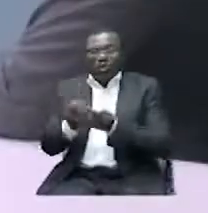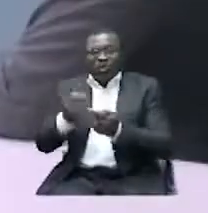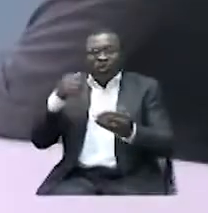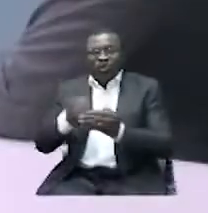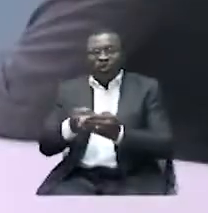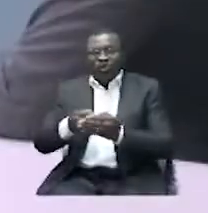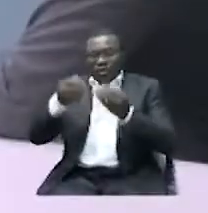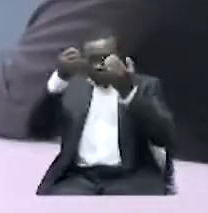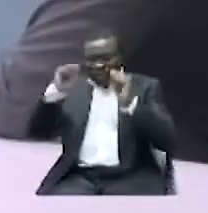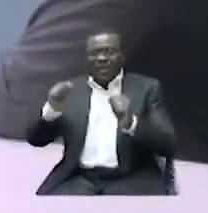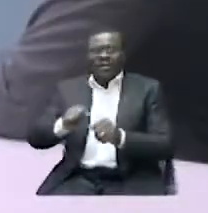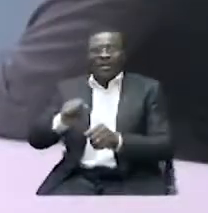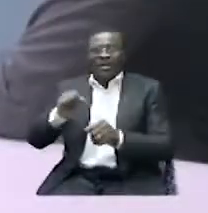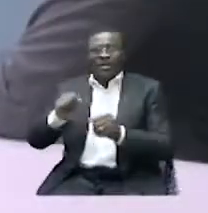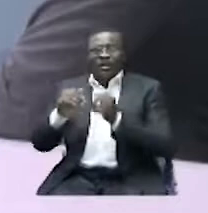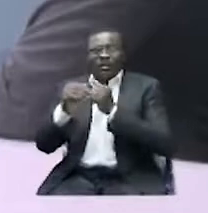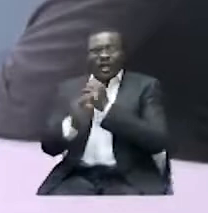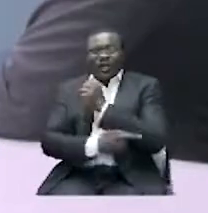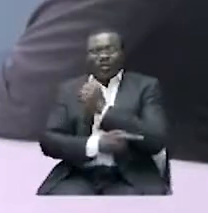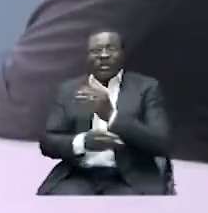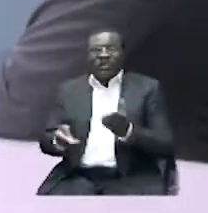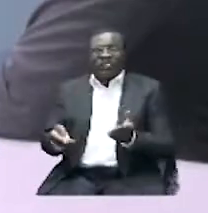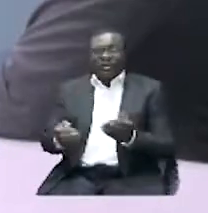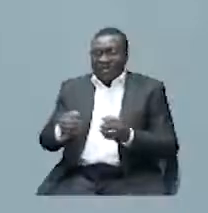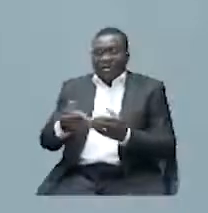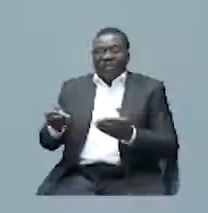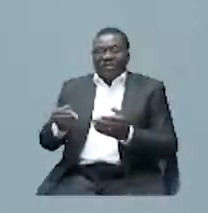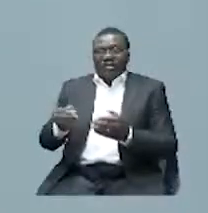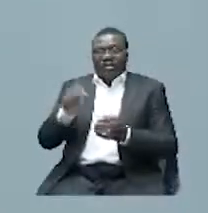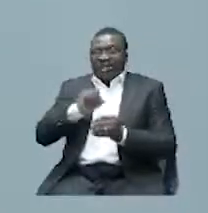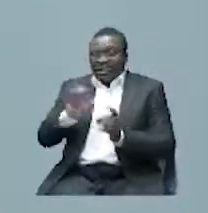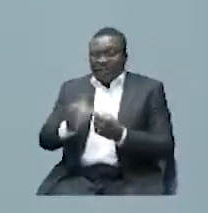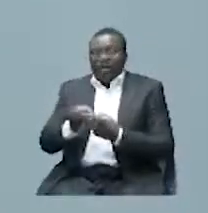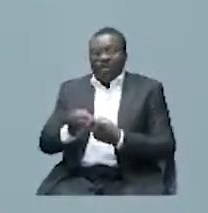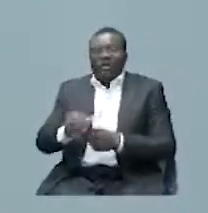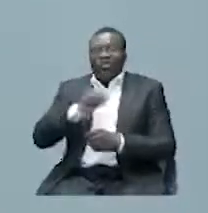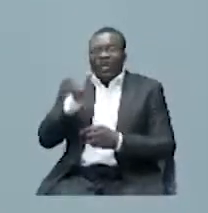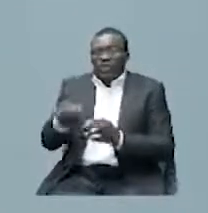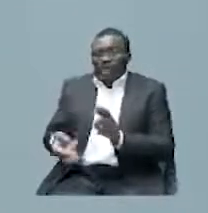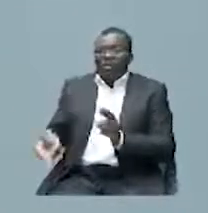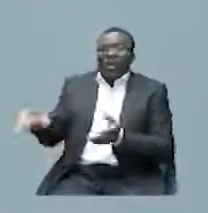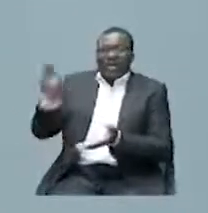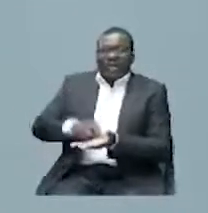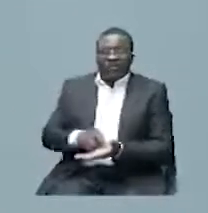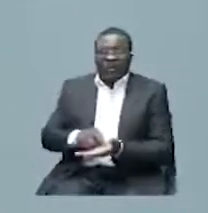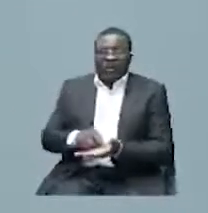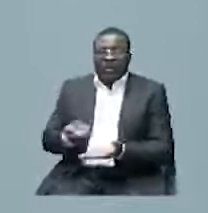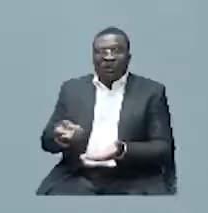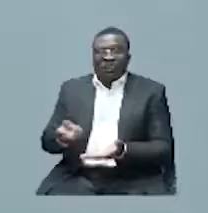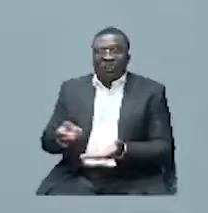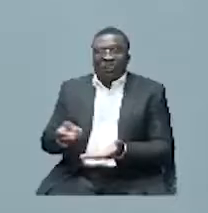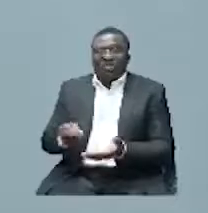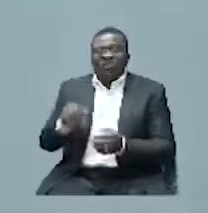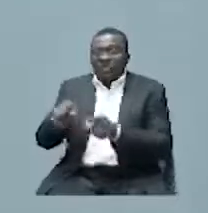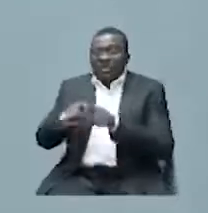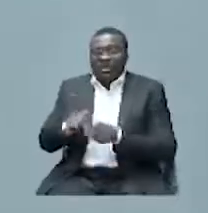du président de l'exercice. C'est déséquilibré. Et dans ces conditions, il n'y aura pas renouvellement, il n'y aura pas émulation.